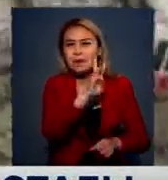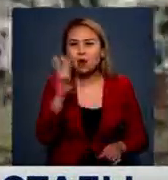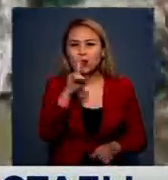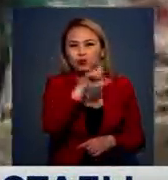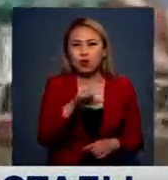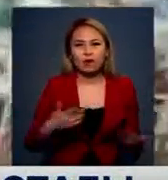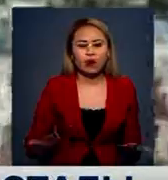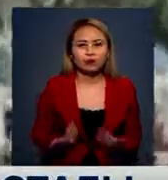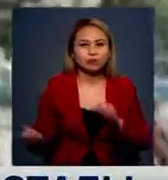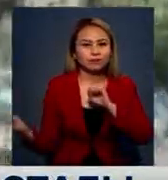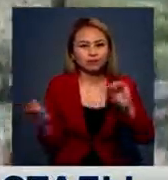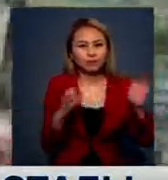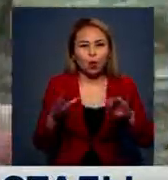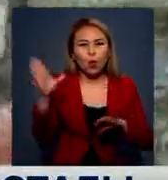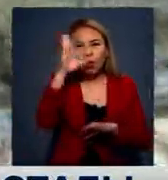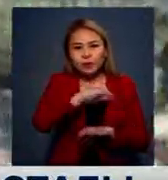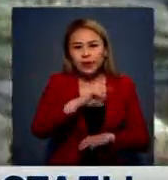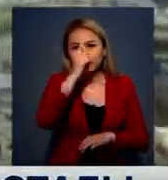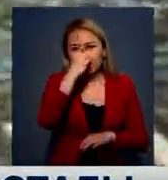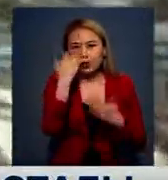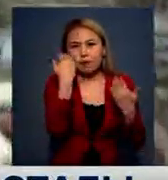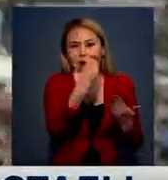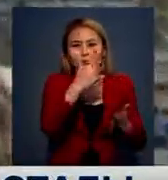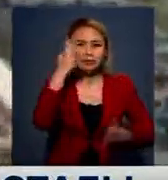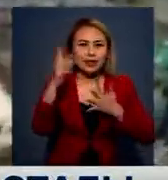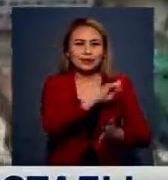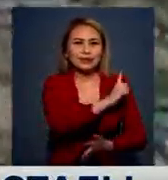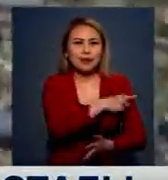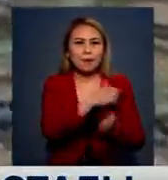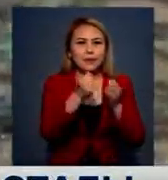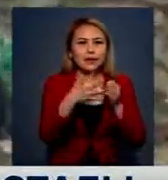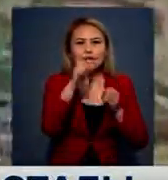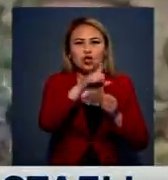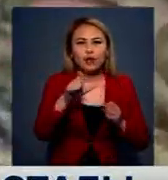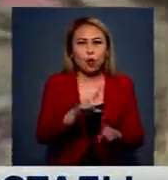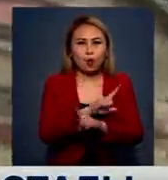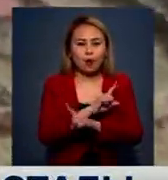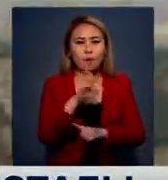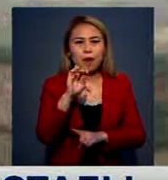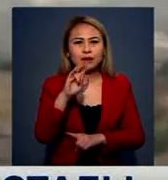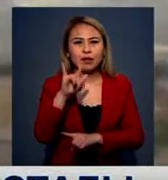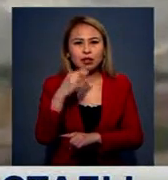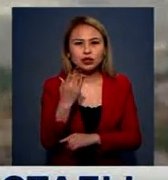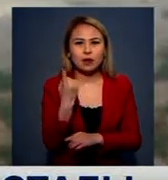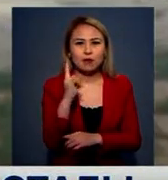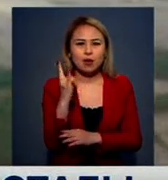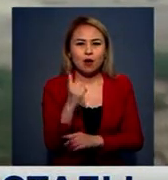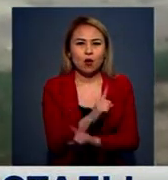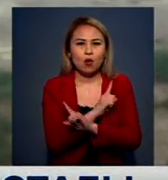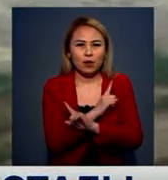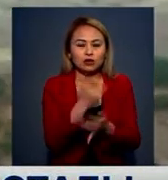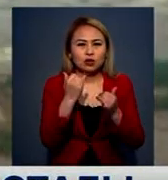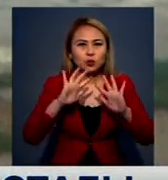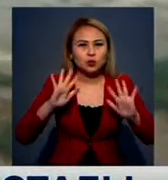миллионнан астам тұрғынды эвакуациялап үлгерген, Үндістанда сұрапыл дауылдан 15 адам опат болса, Бангладеште бір бала қаза тапқан.